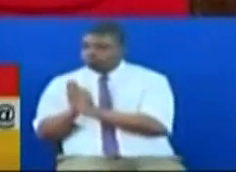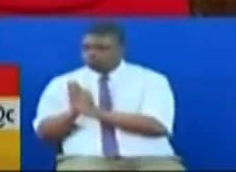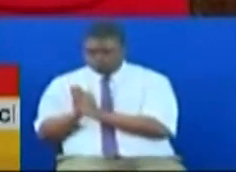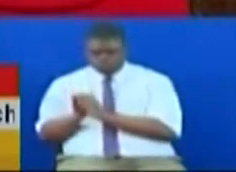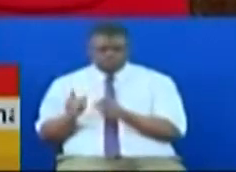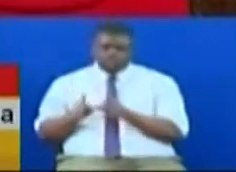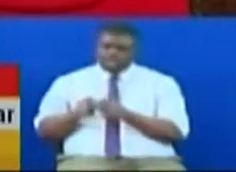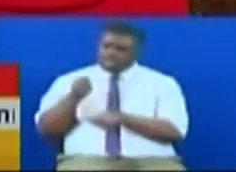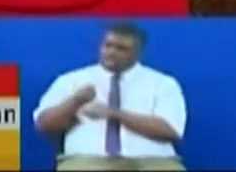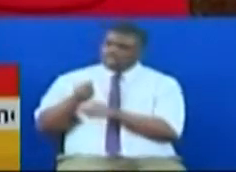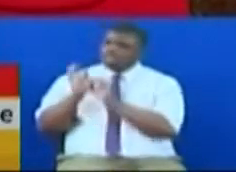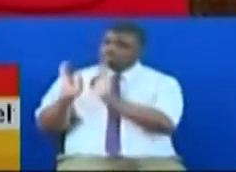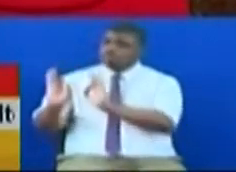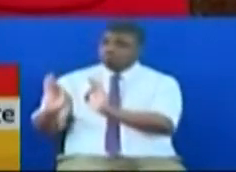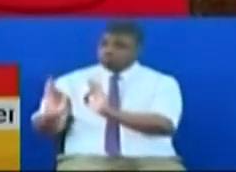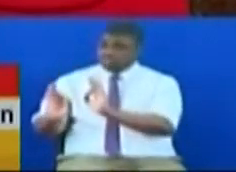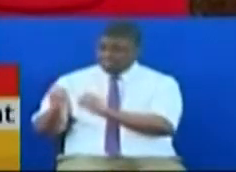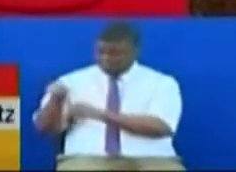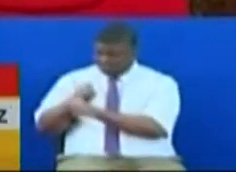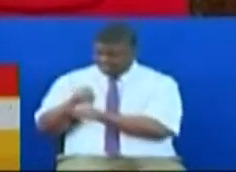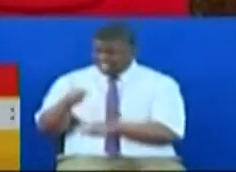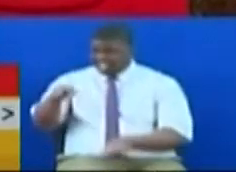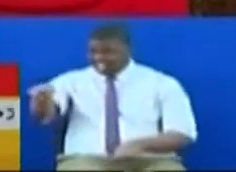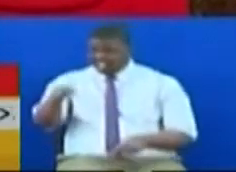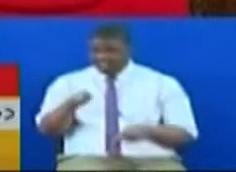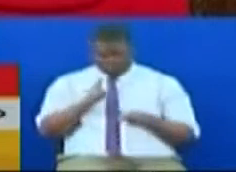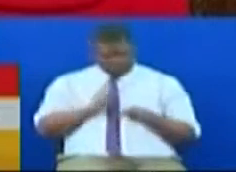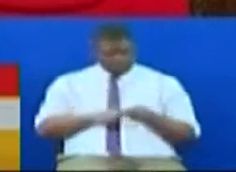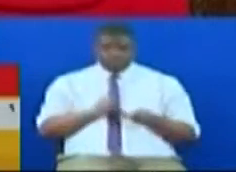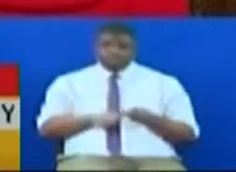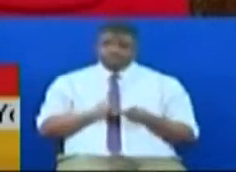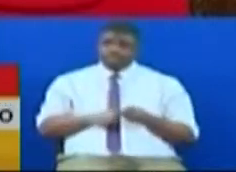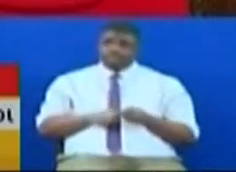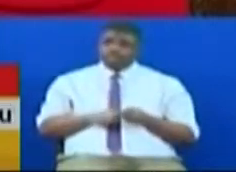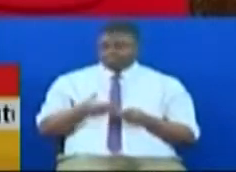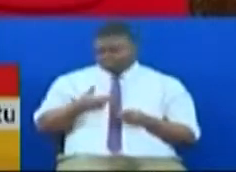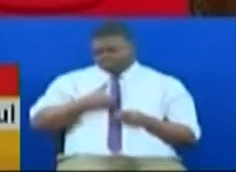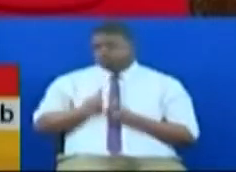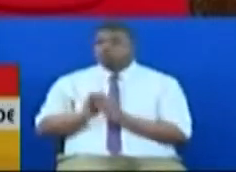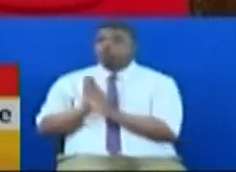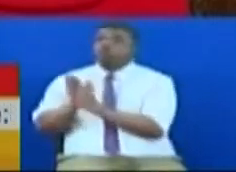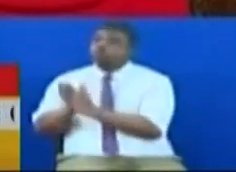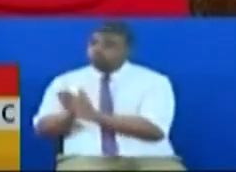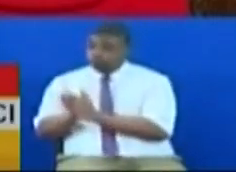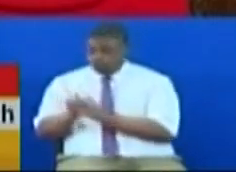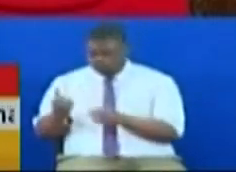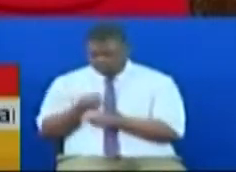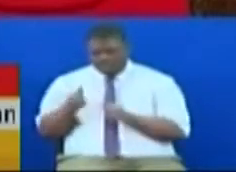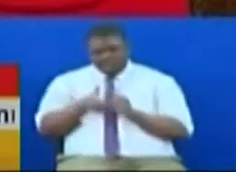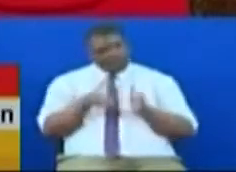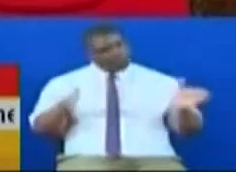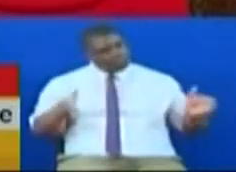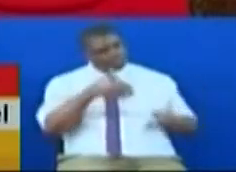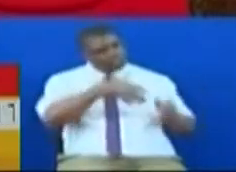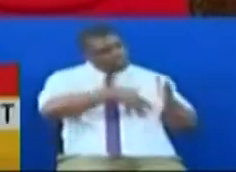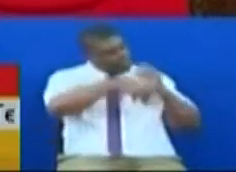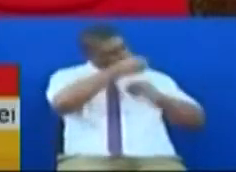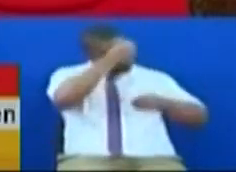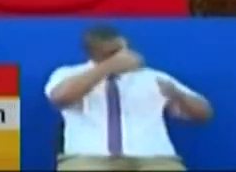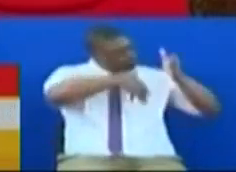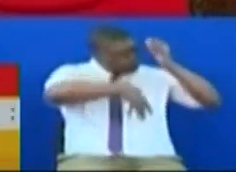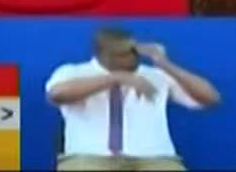kukushukuru kwa namna ambavyo binafsi nimepata fursa ya kujifunza toka nimekuwa mbunge, kwa sababu ni awamu ya